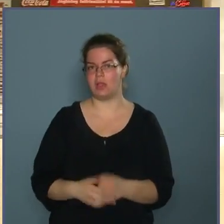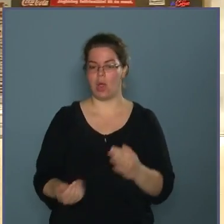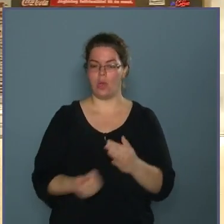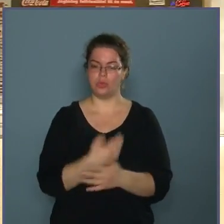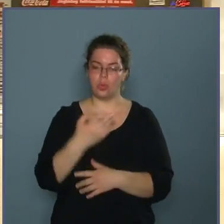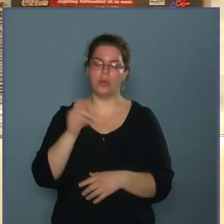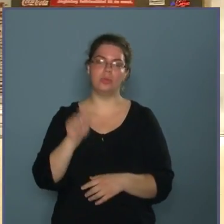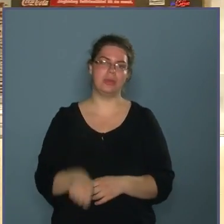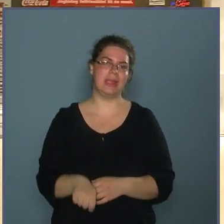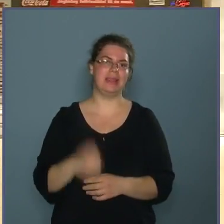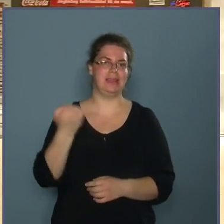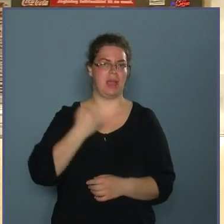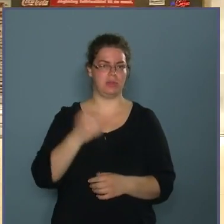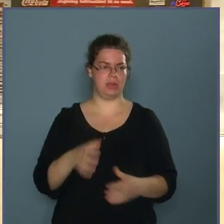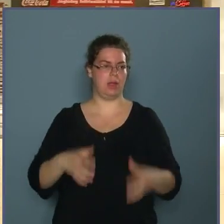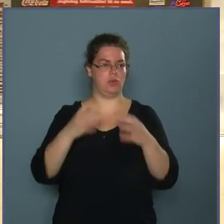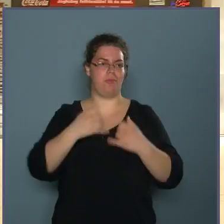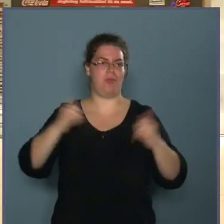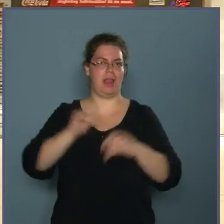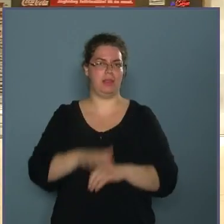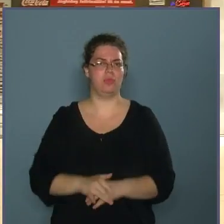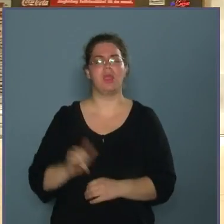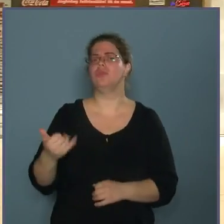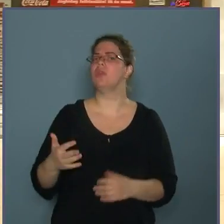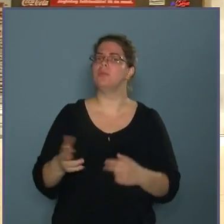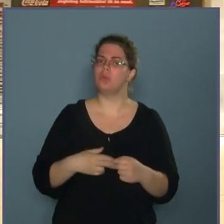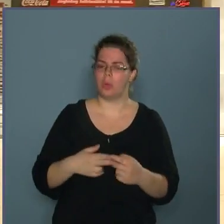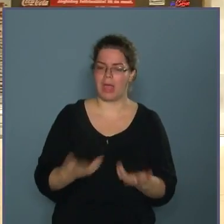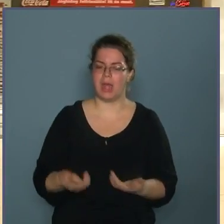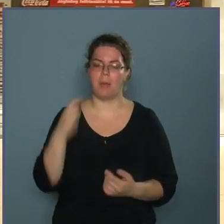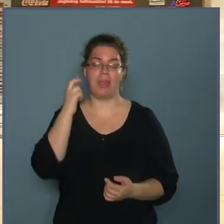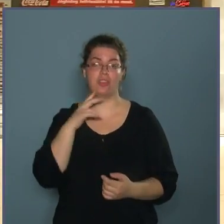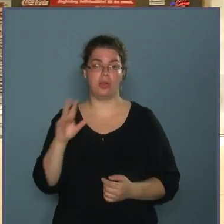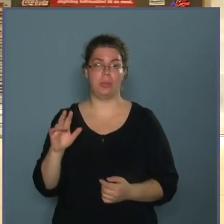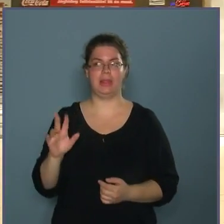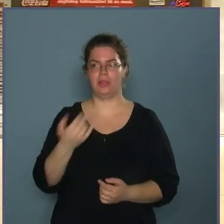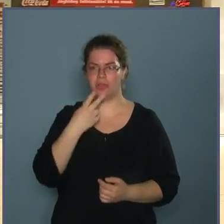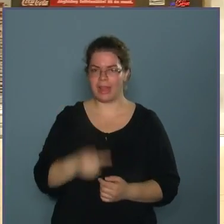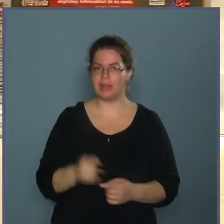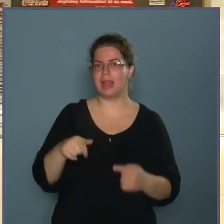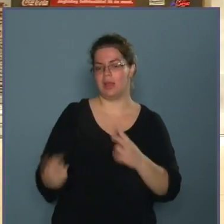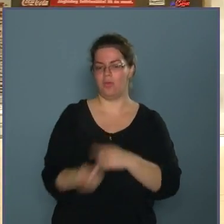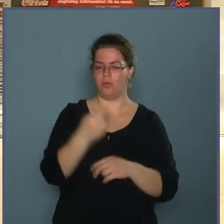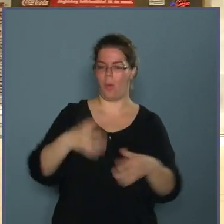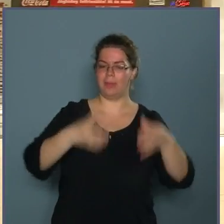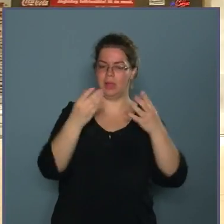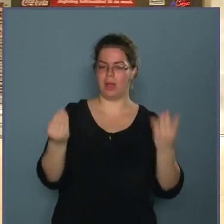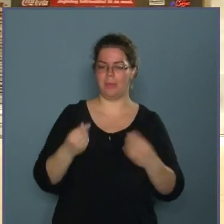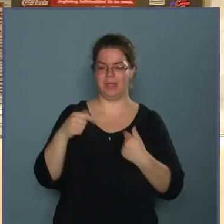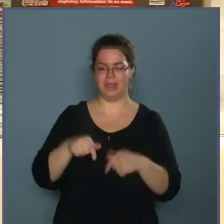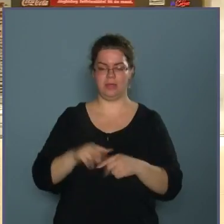műtéti diagnosztikai tömbnek a fejlesztésére, és nem sokára a pesterzsébetiek láthatják, hogy ennek a főépületnek, amely itt